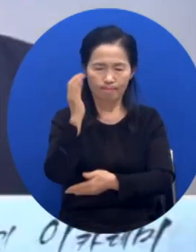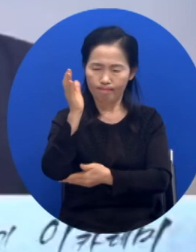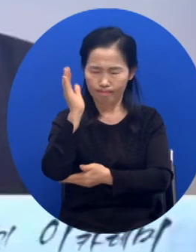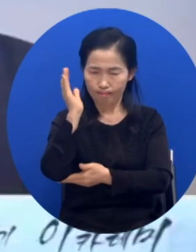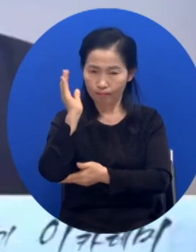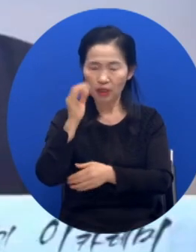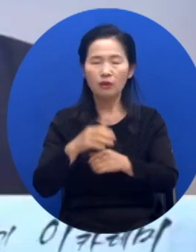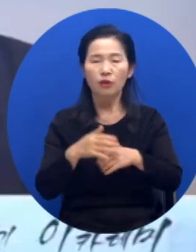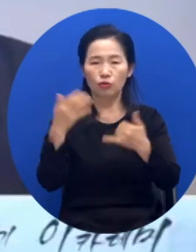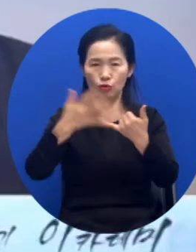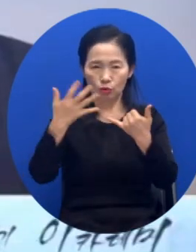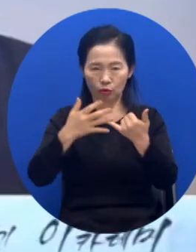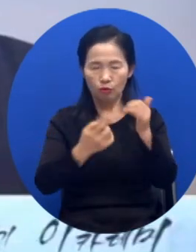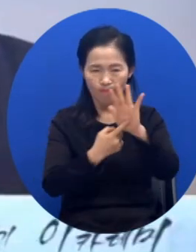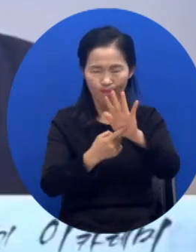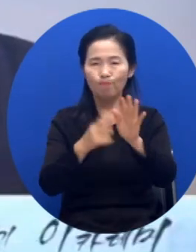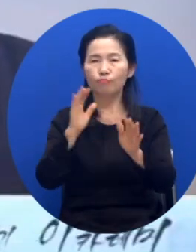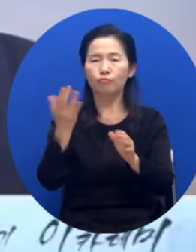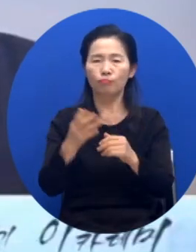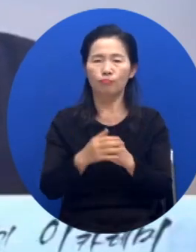유튜브로 생중계됩니다